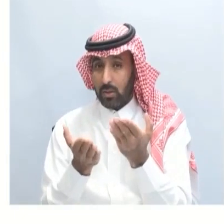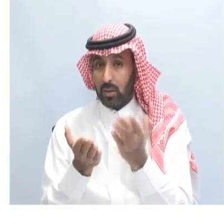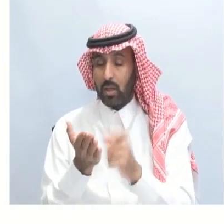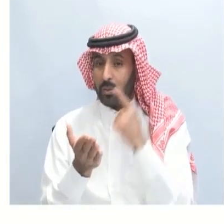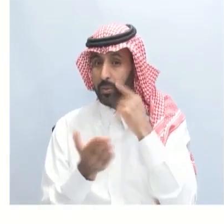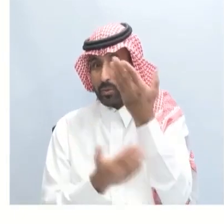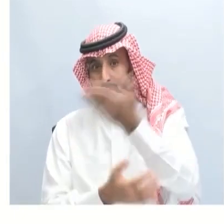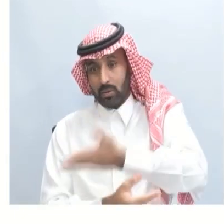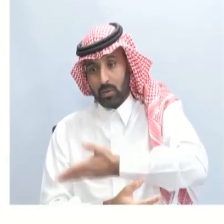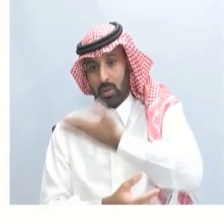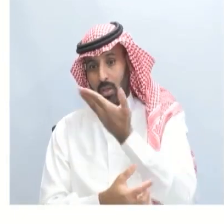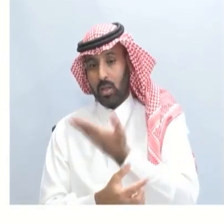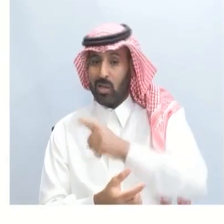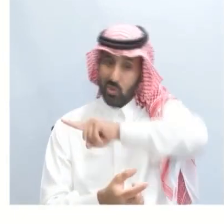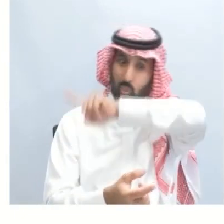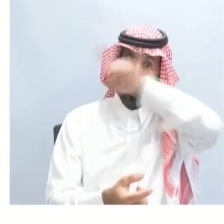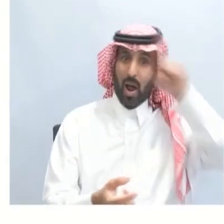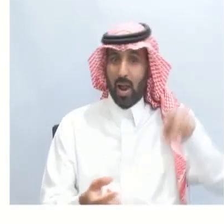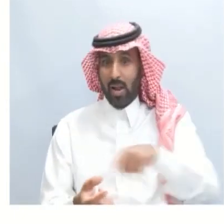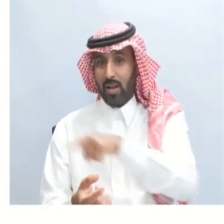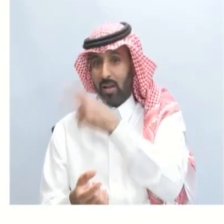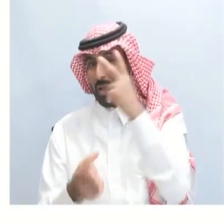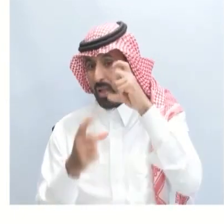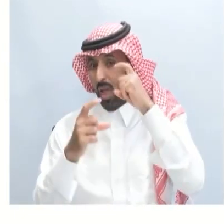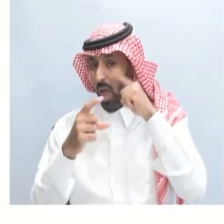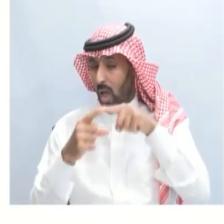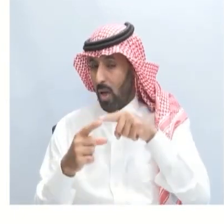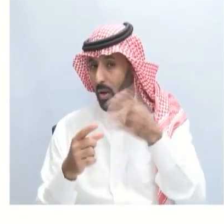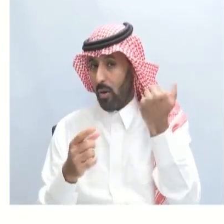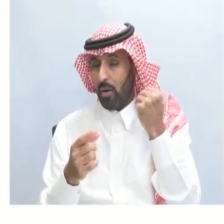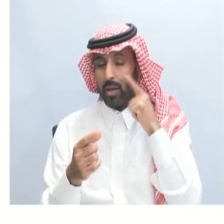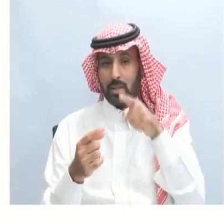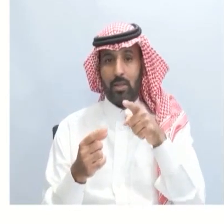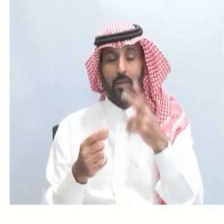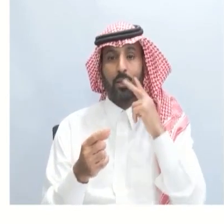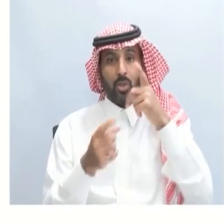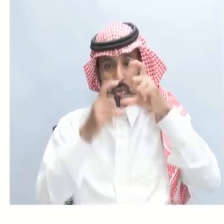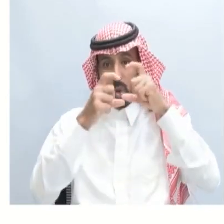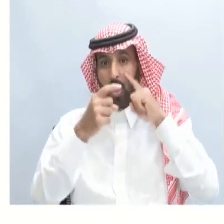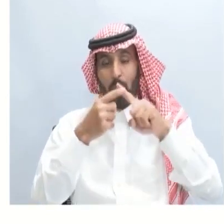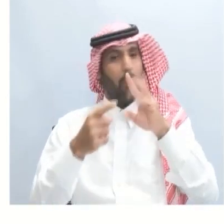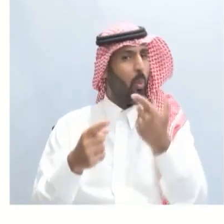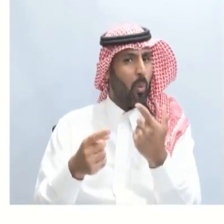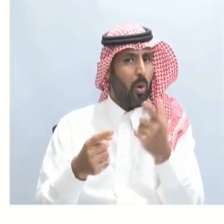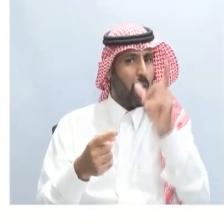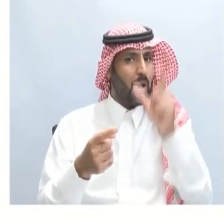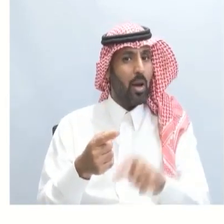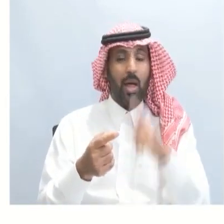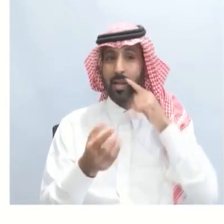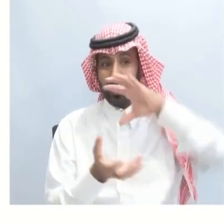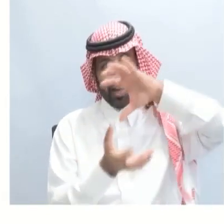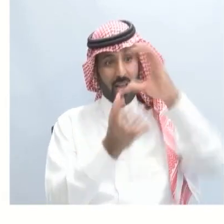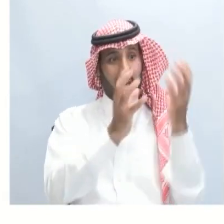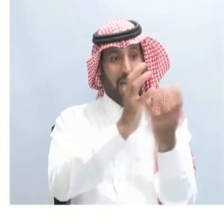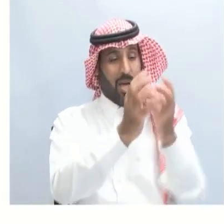الحركه الدائريه والحركه الدورانيه من خلال تاملك للصور تامل معي هنا صوره لمن للارض